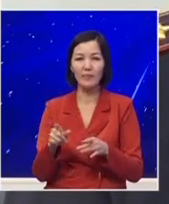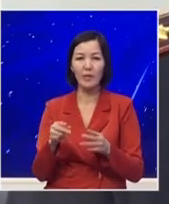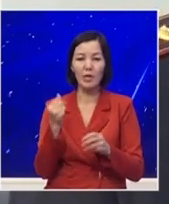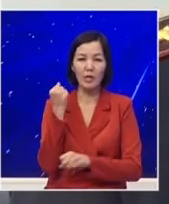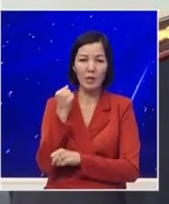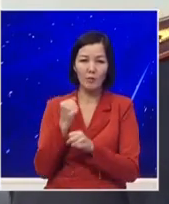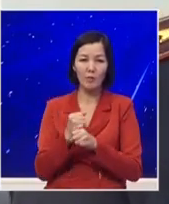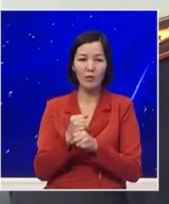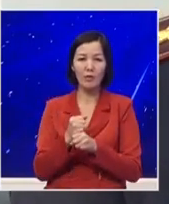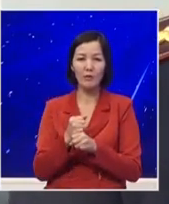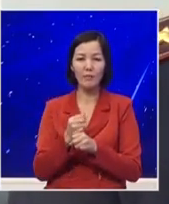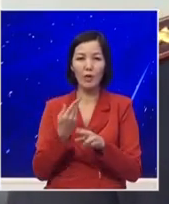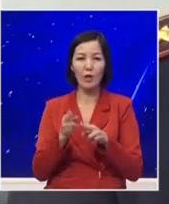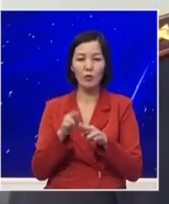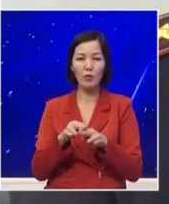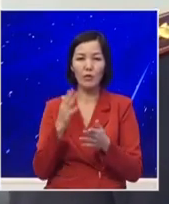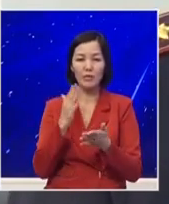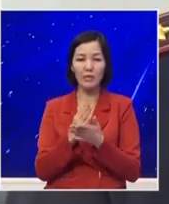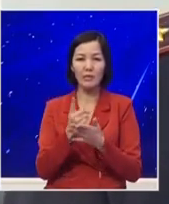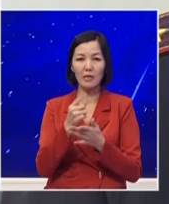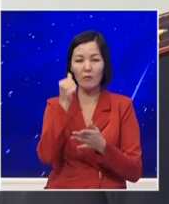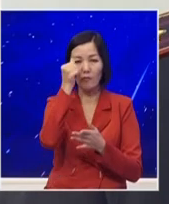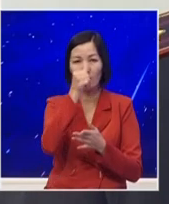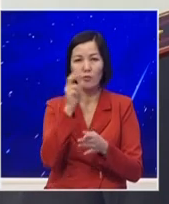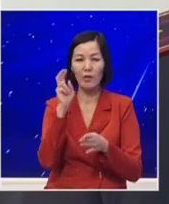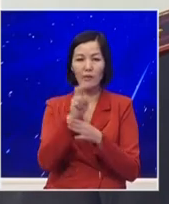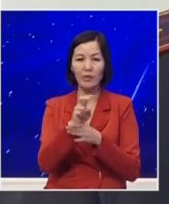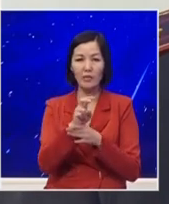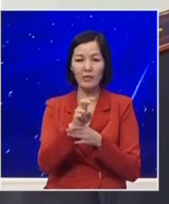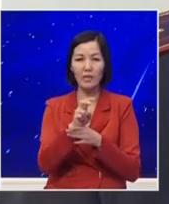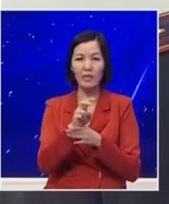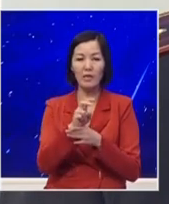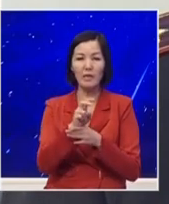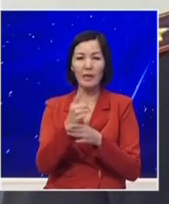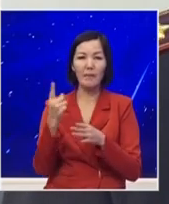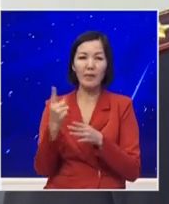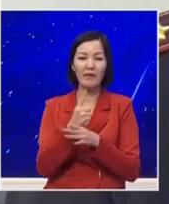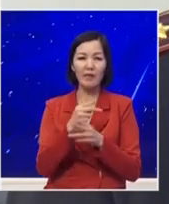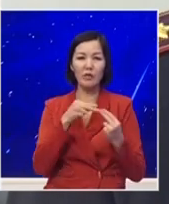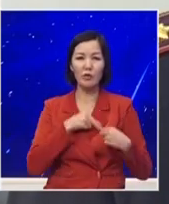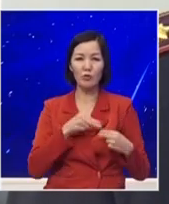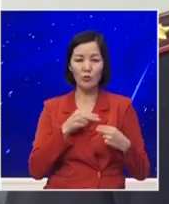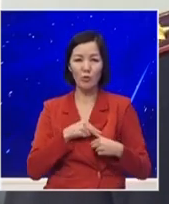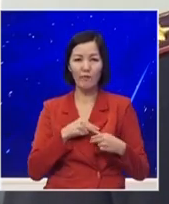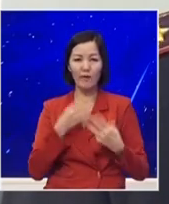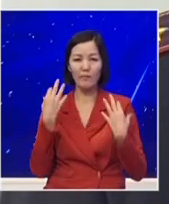находящимся на территории Республики Казахстан более 1 года, рекомендуем обращаться за оформлением первичных трудовых патентов через ЦОН без